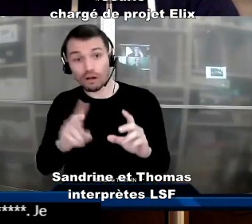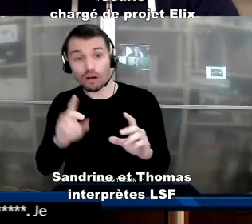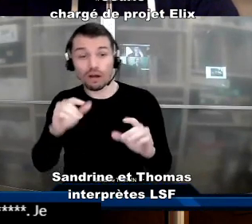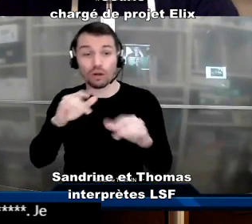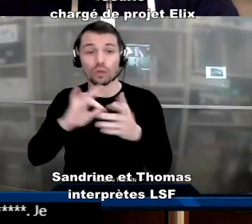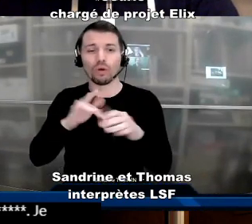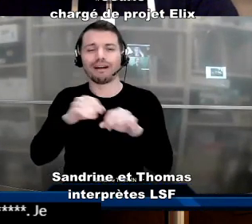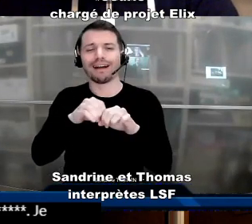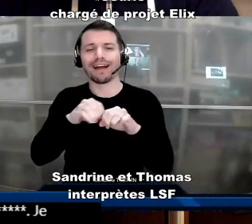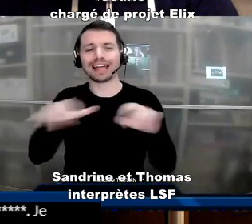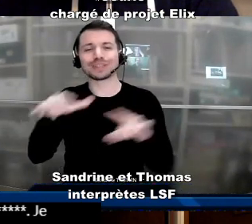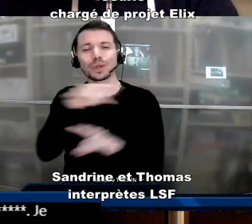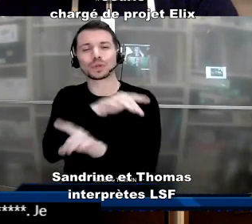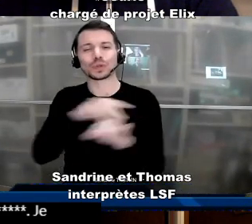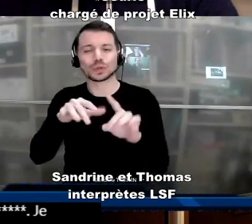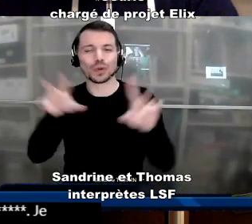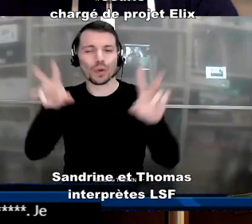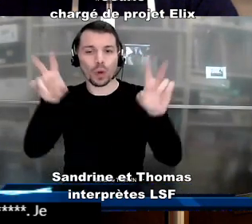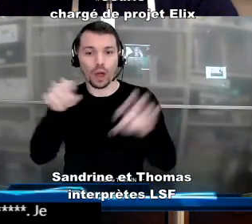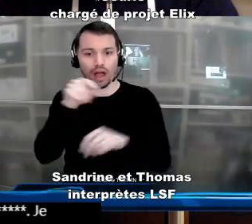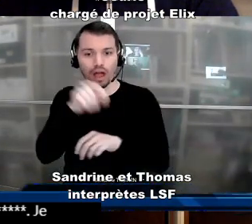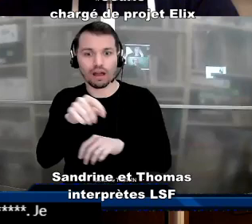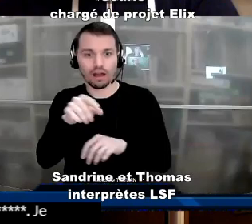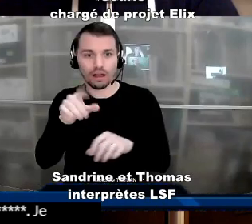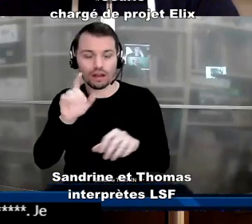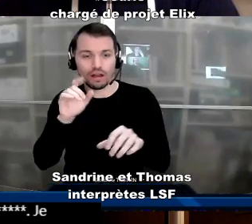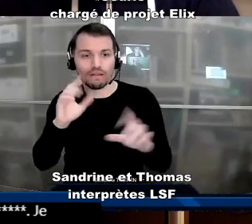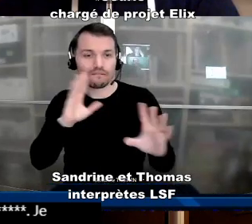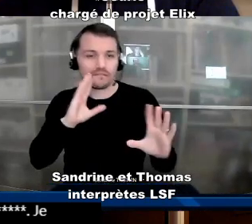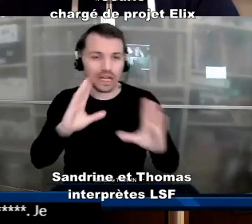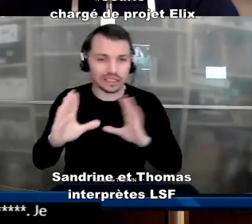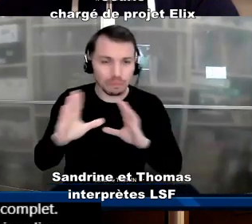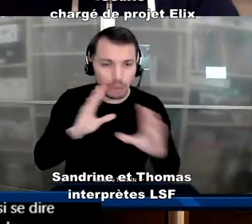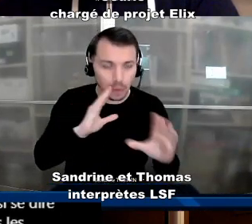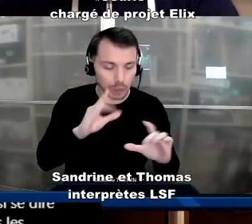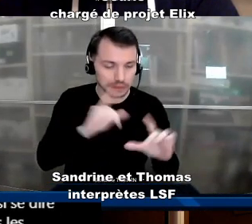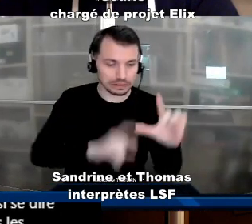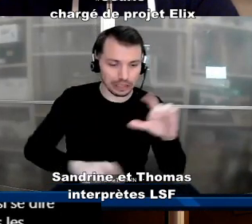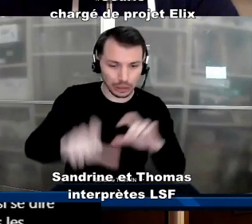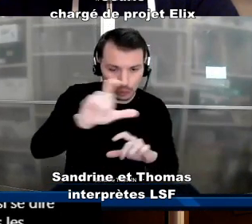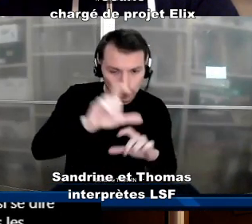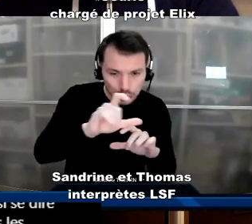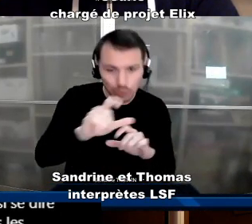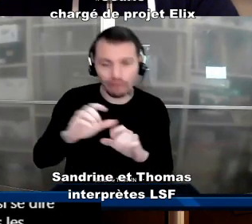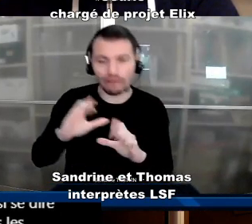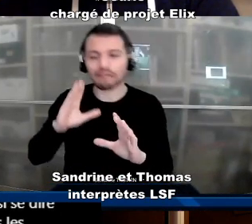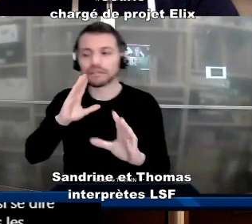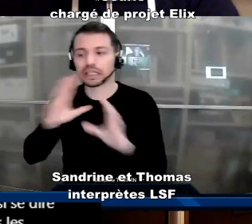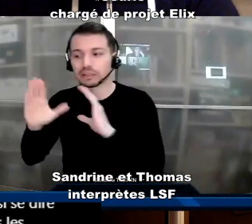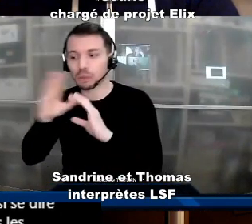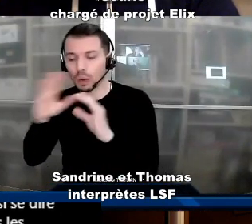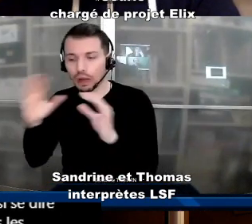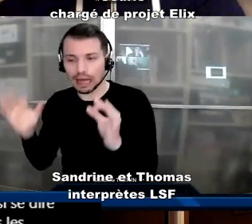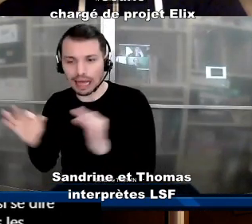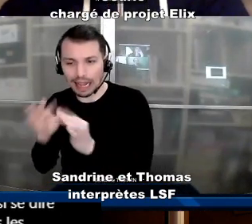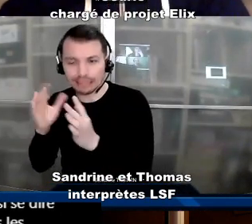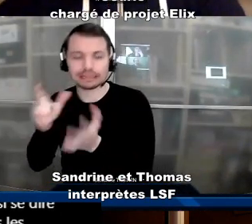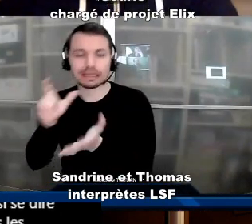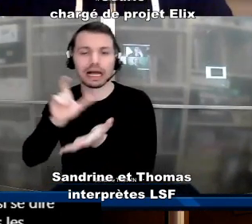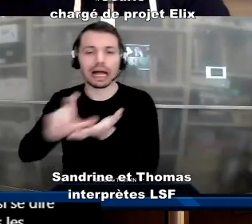Si vous voulez rester connecté à nos actions, donc on a le Facebook Signe de Sens, on a le Facebook Elix, on a l'Instagram